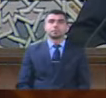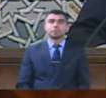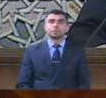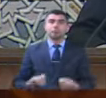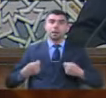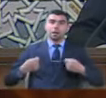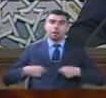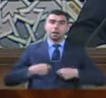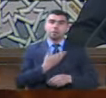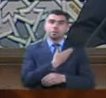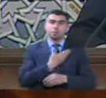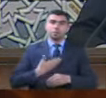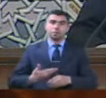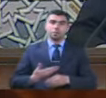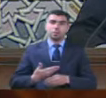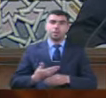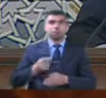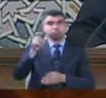سيد رئيس الحكومة المحترم،